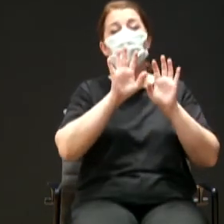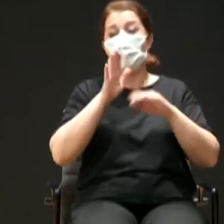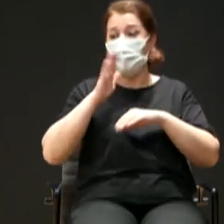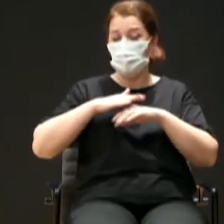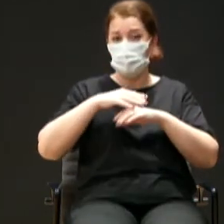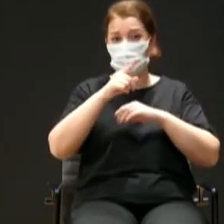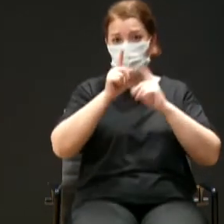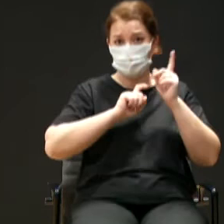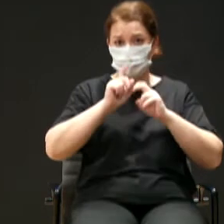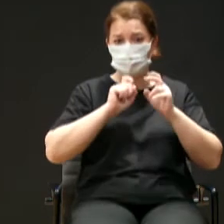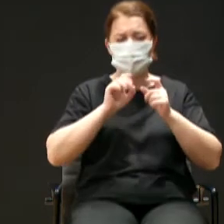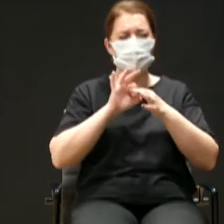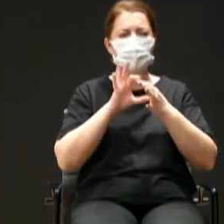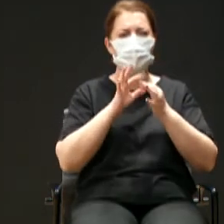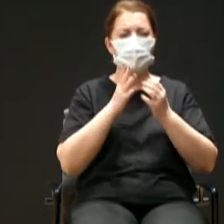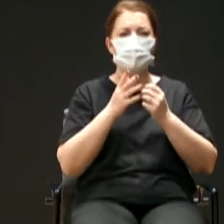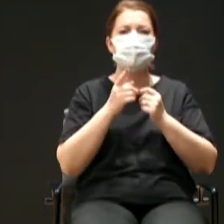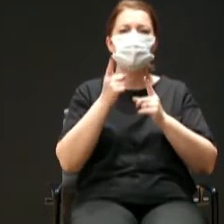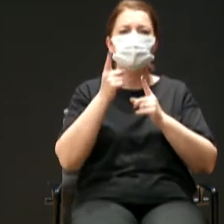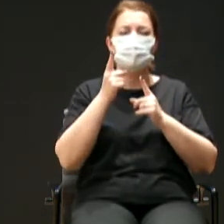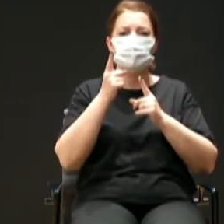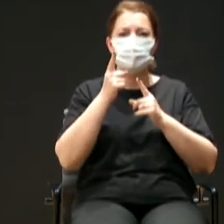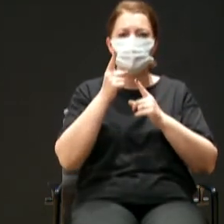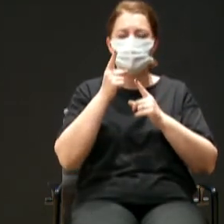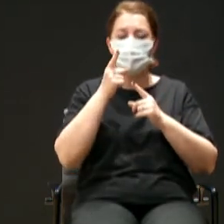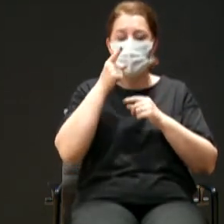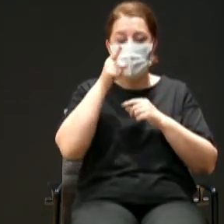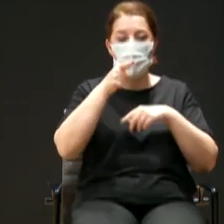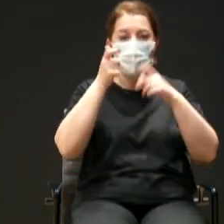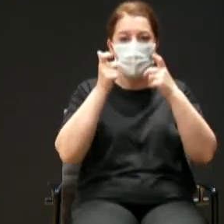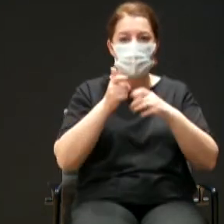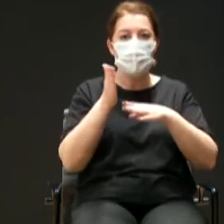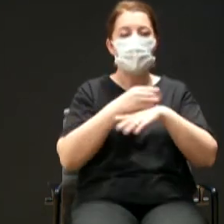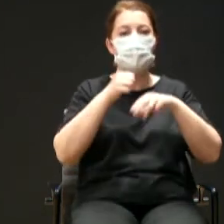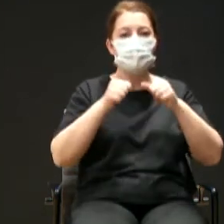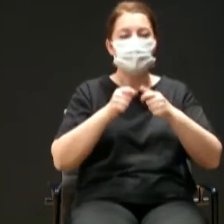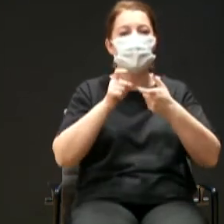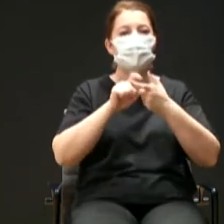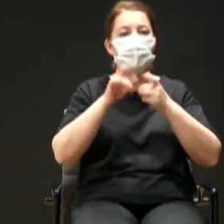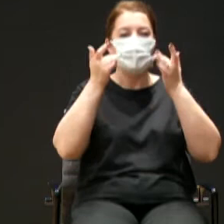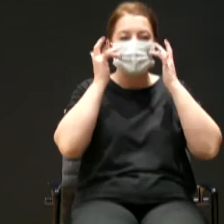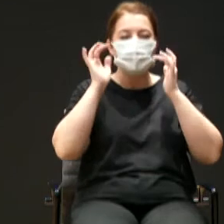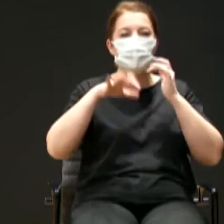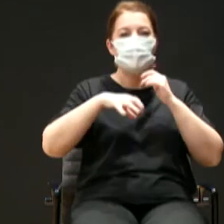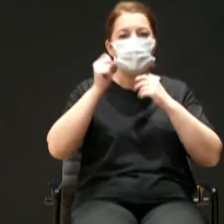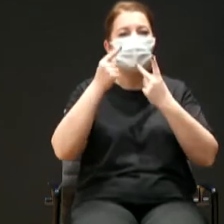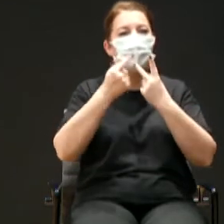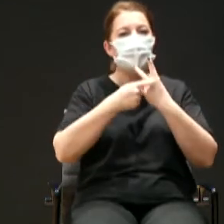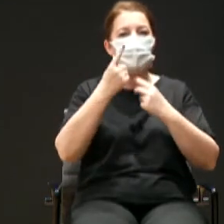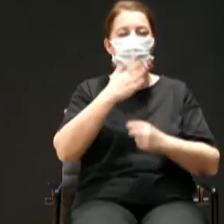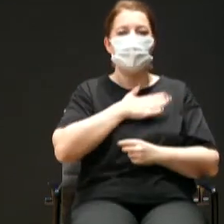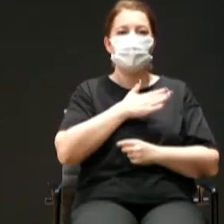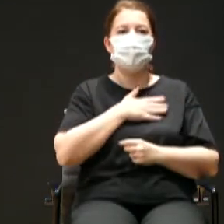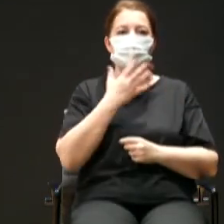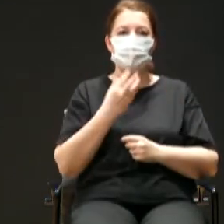soruyorlar. Niye bu, niye bu? Kardeşim, oradaki pazar ve kültür merkezi Yakuplu'da bir nefes